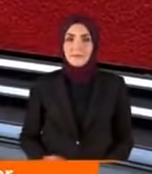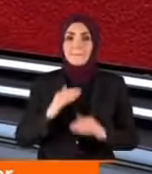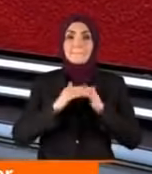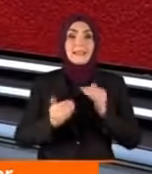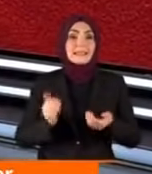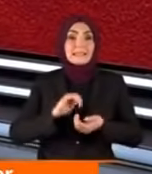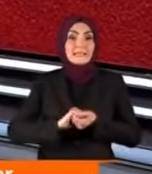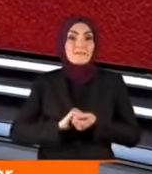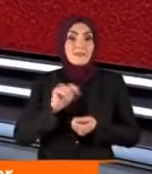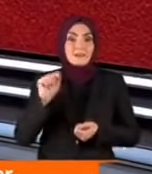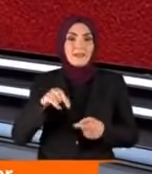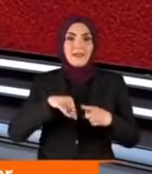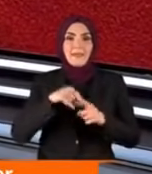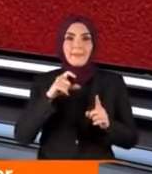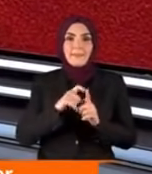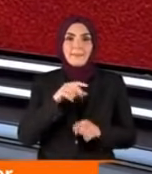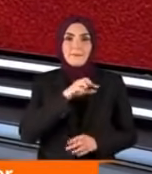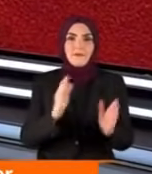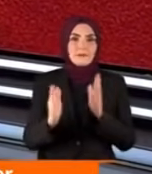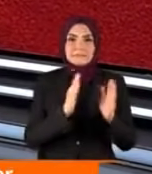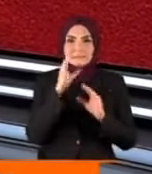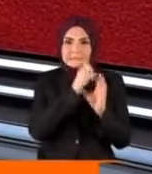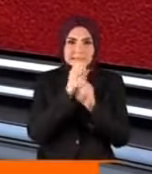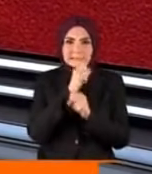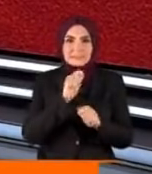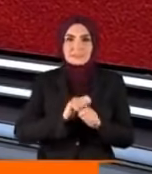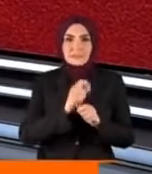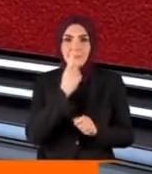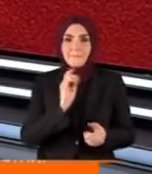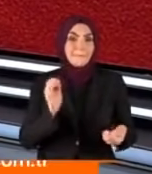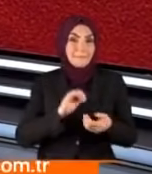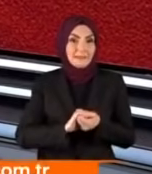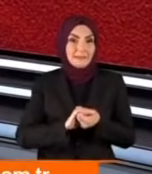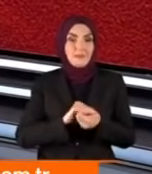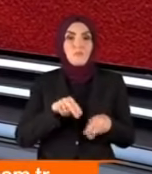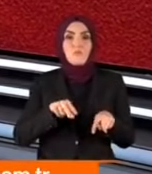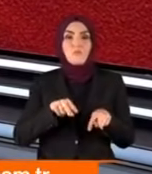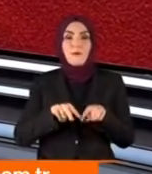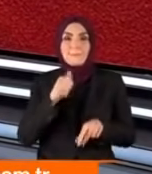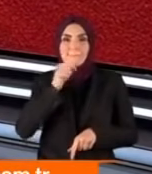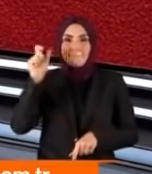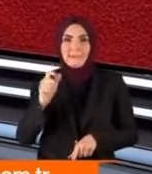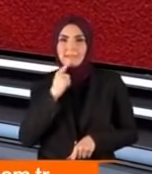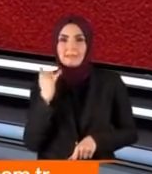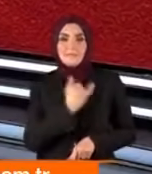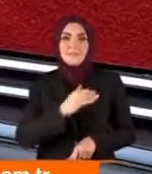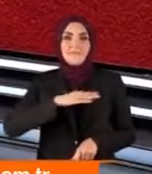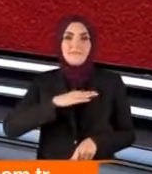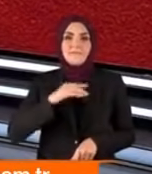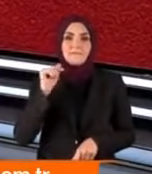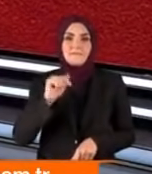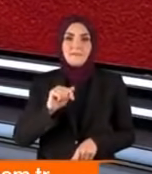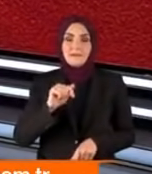Millet İttifakı ile HDP arasındaki gizli işbirliğine Muharrem İnce'den de tepki geldi. Memleket Partisi Genel Başkanı İnce bir